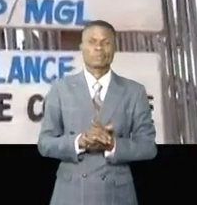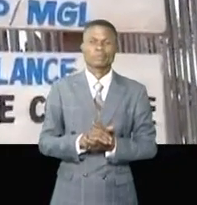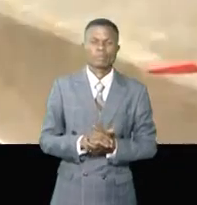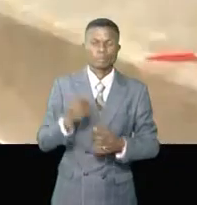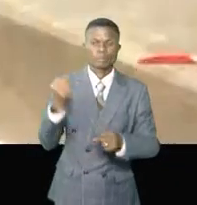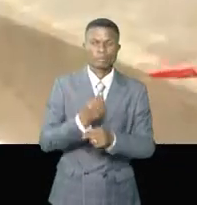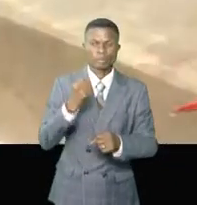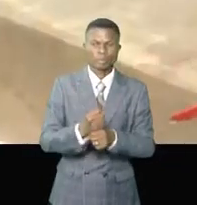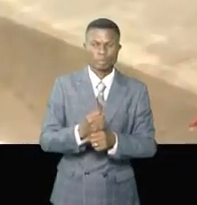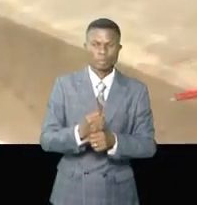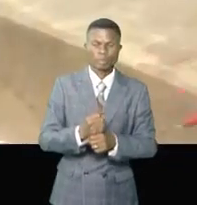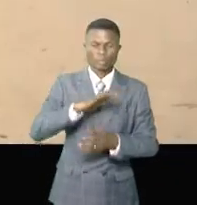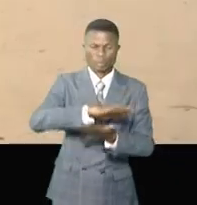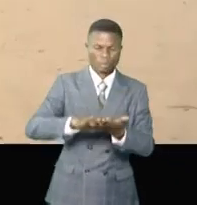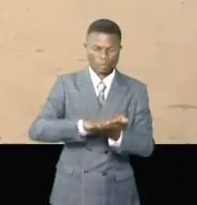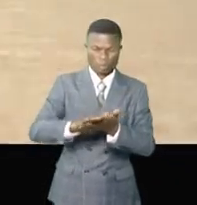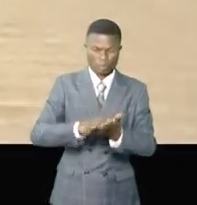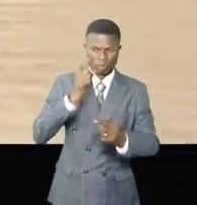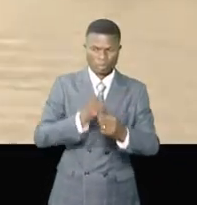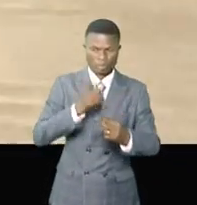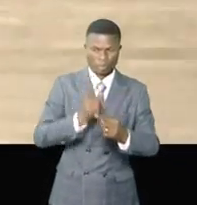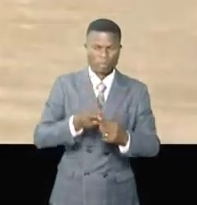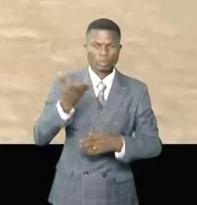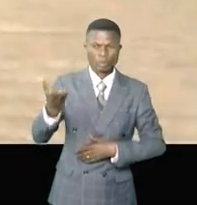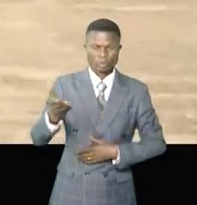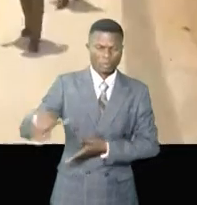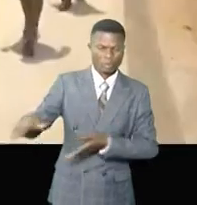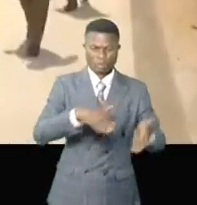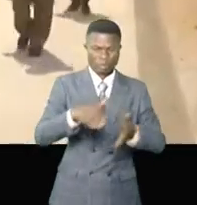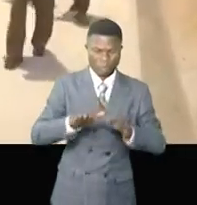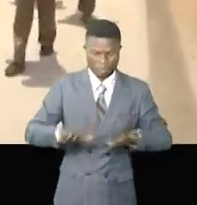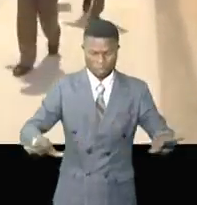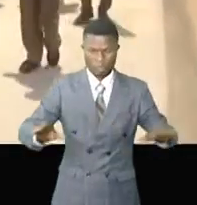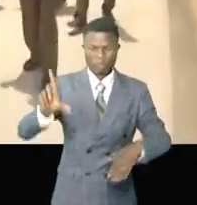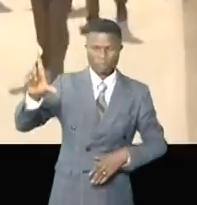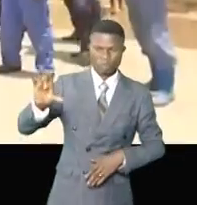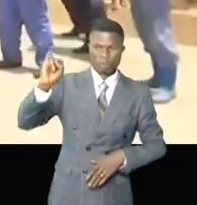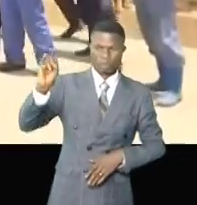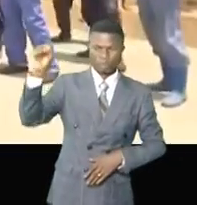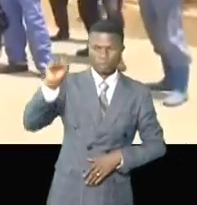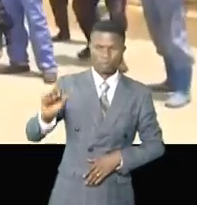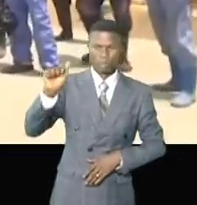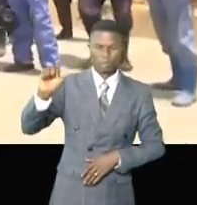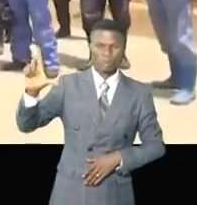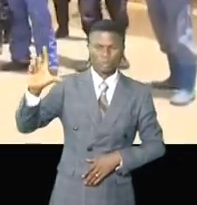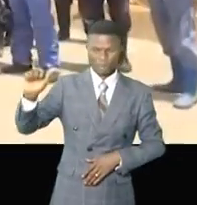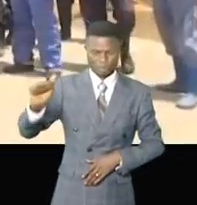Les travaux de la pose des couches de roulement en béton armé de l'avenue aérodrome de Lissala, dans la Mongala, ont touché à sa fin.